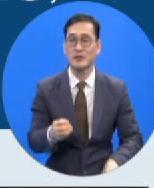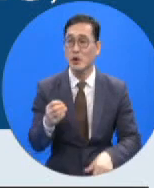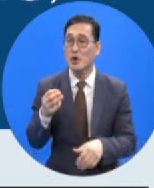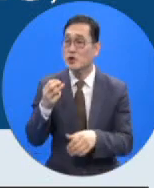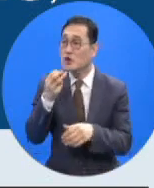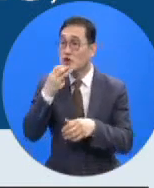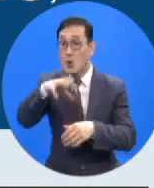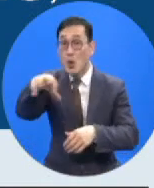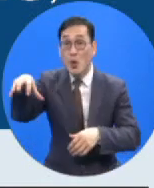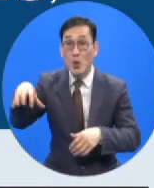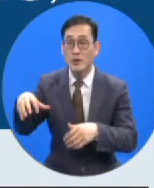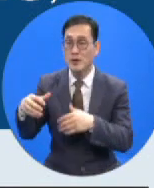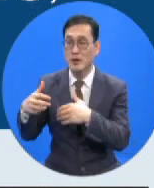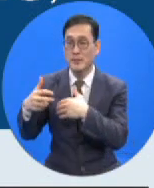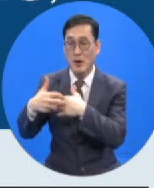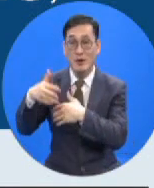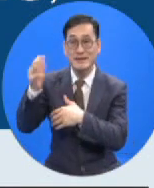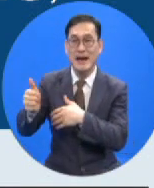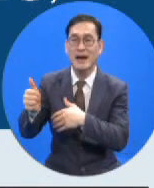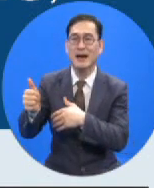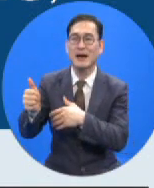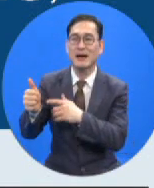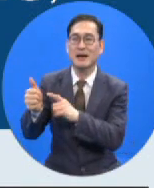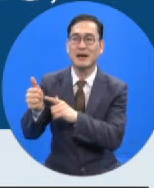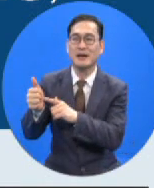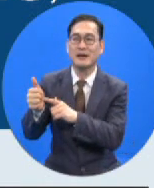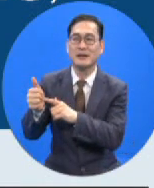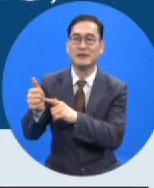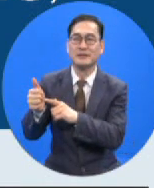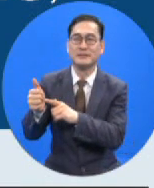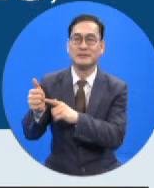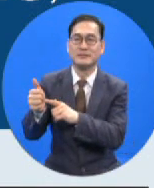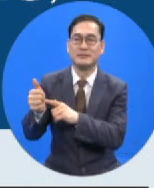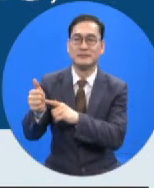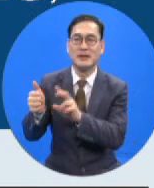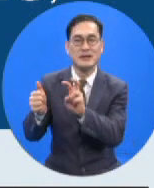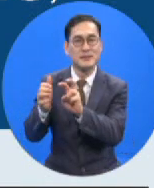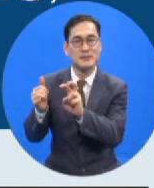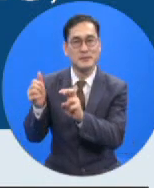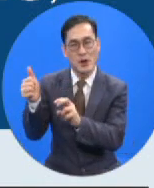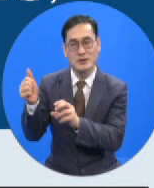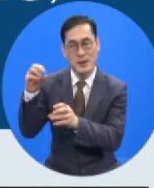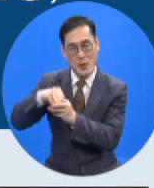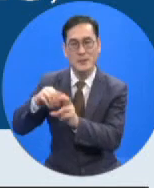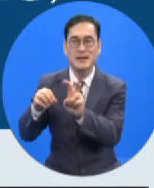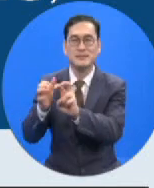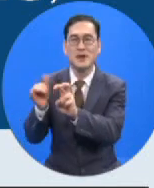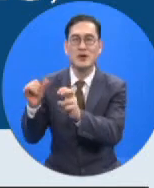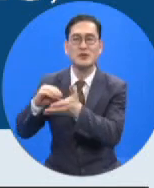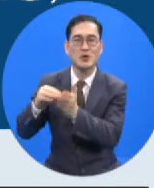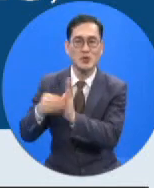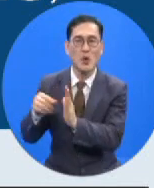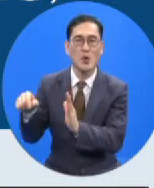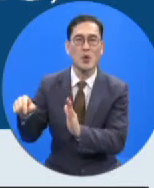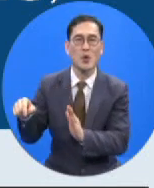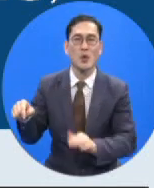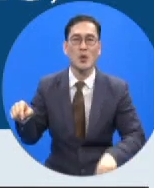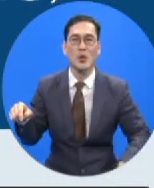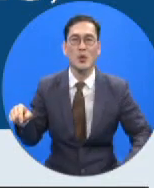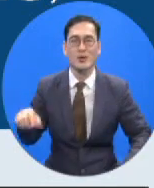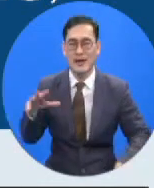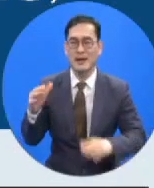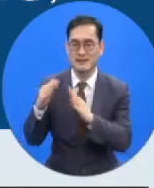자가 경우에 들어갔어요 어제 확진 판정을 받은 분당제생병원 의 2호 원장이 13일 병원장